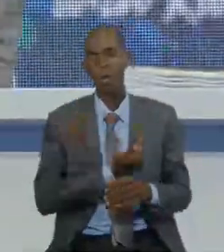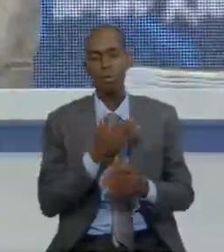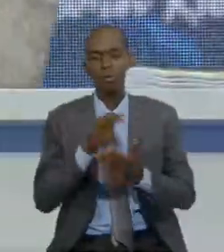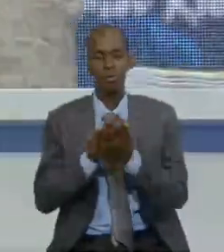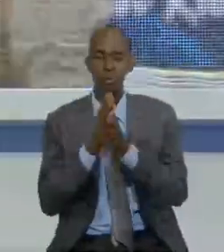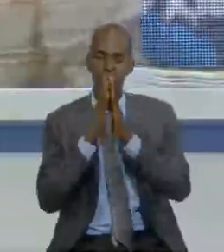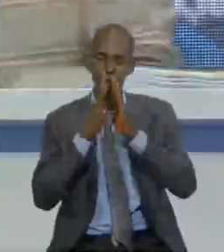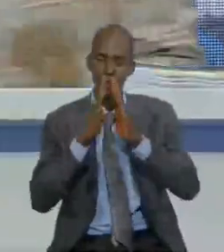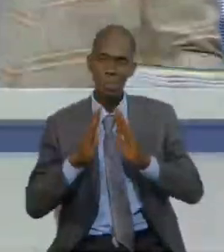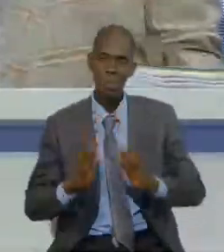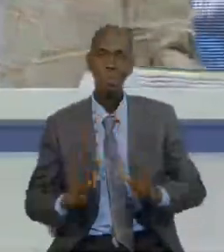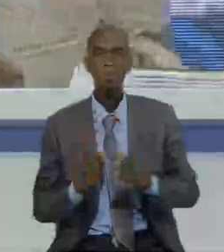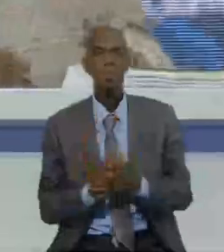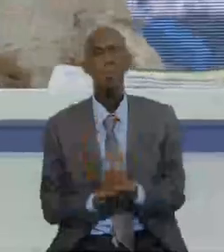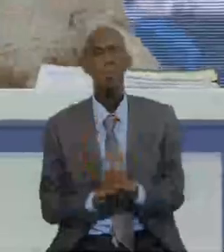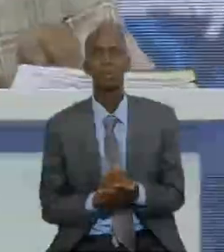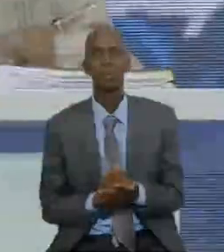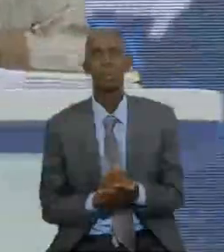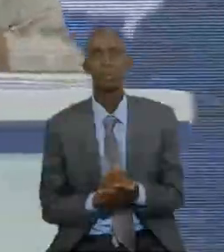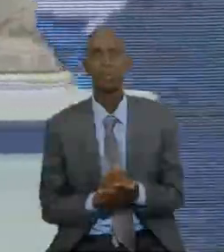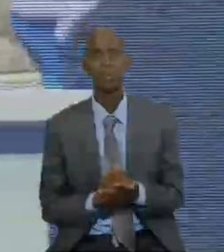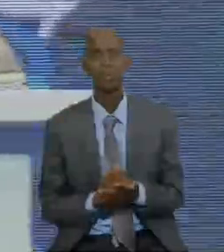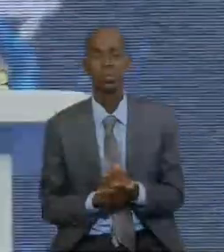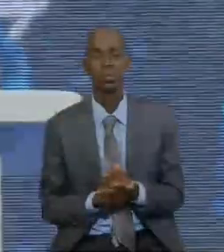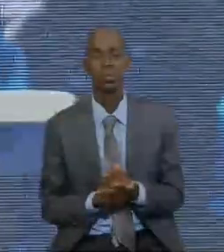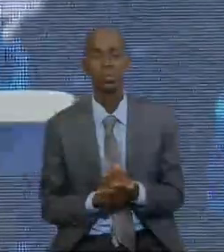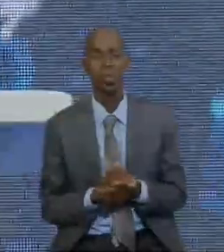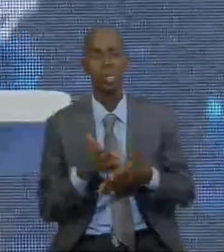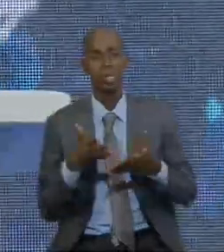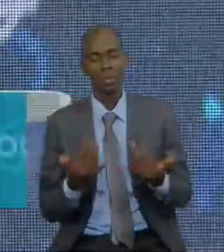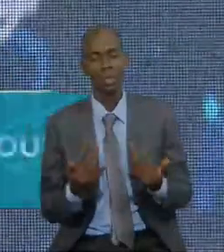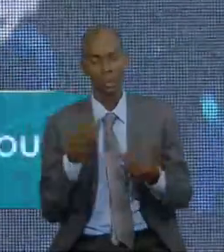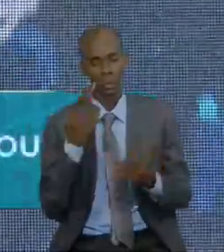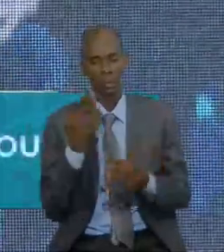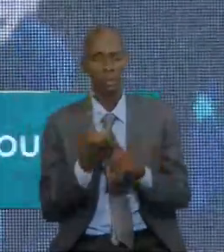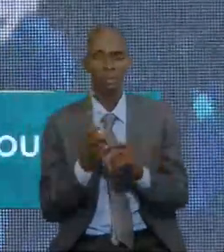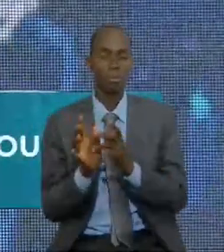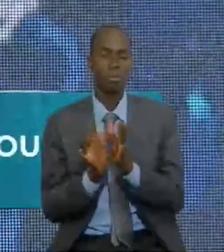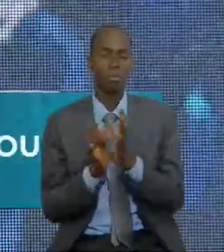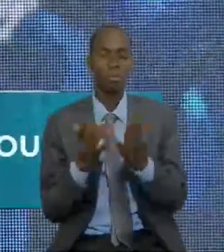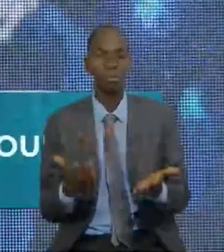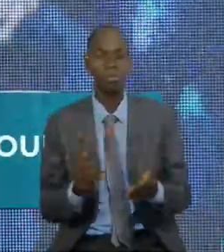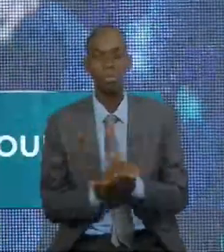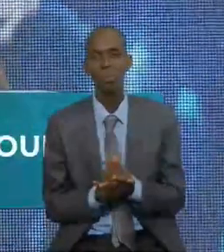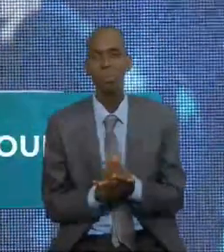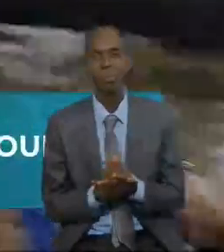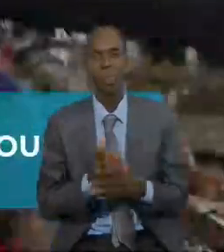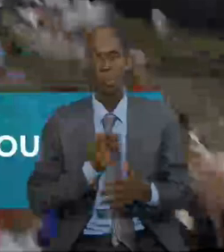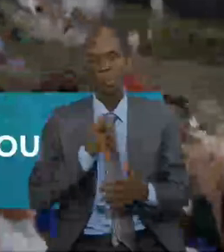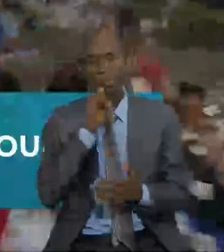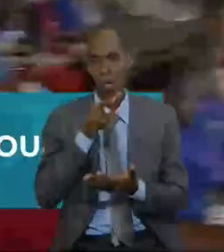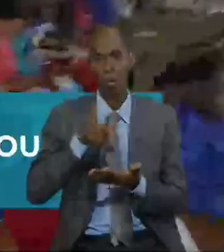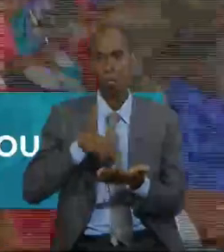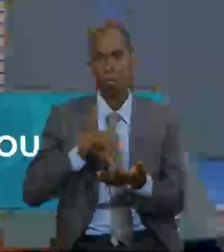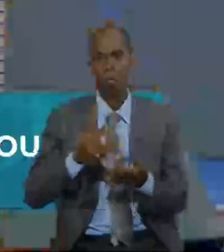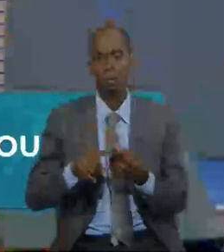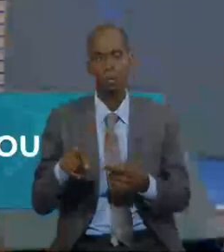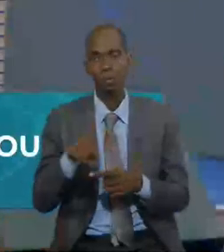le prix ultime sacrificielle le prix sacrificiel ultime pour notre pain voilà la